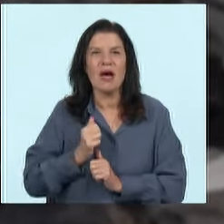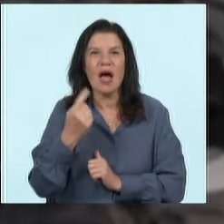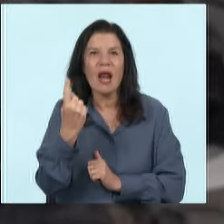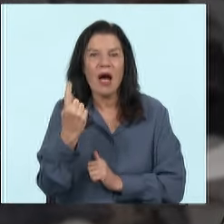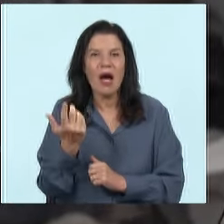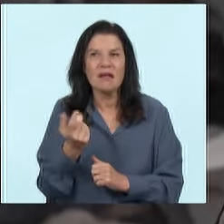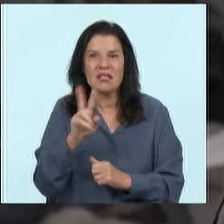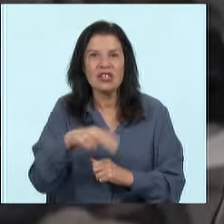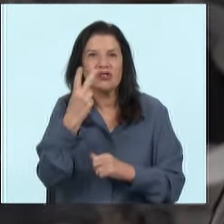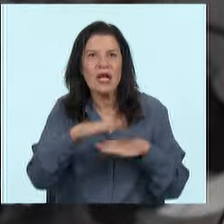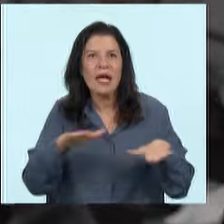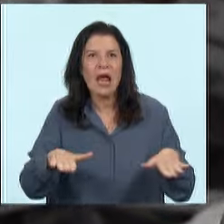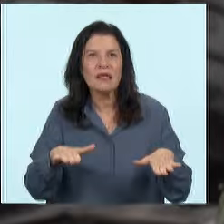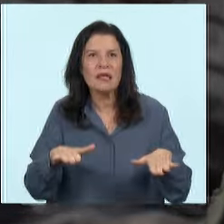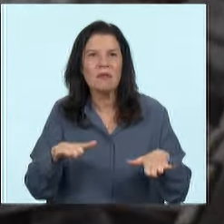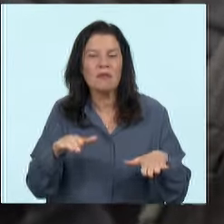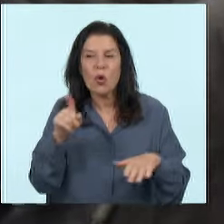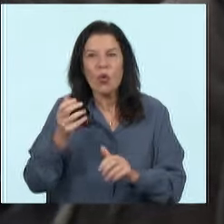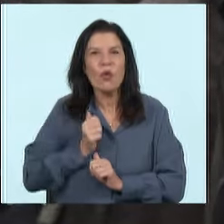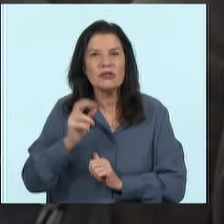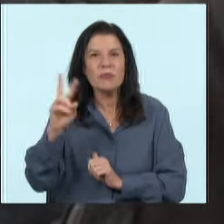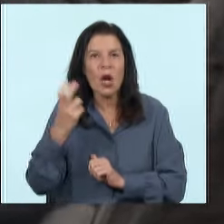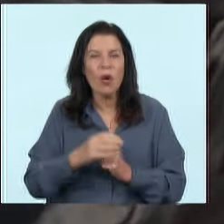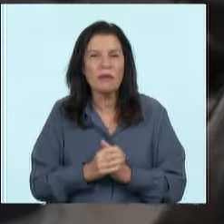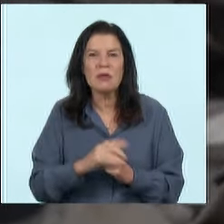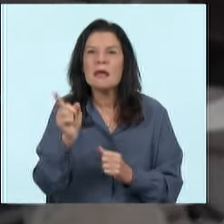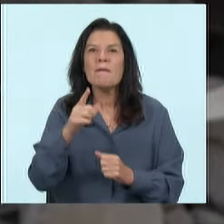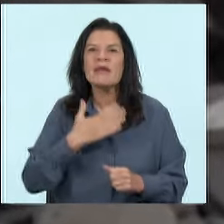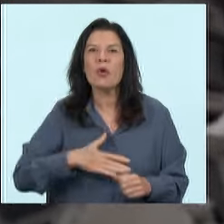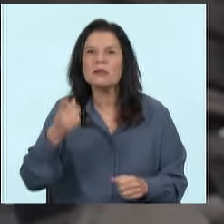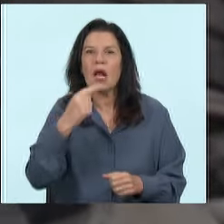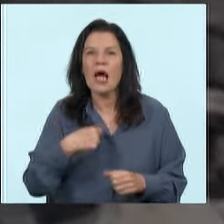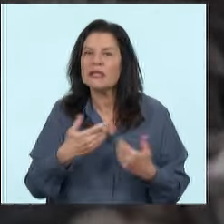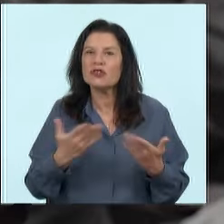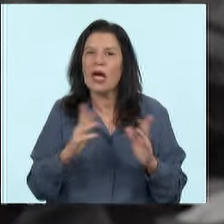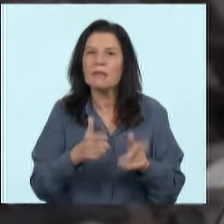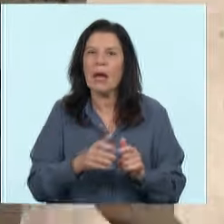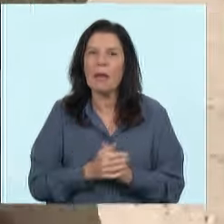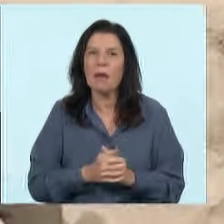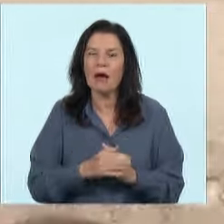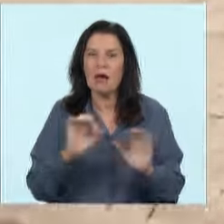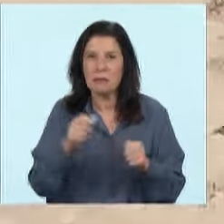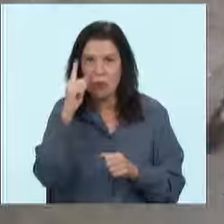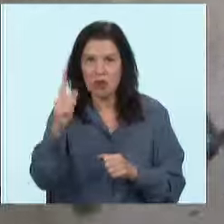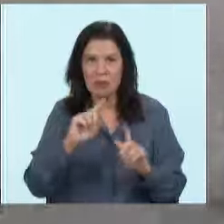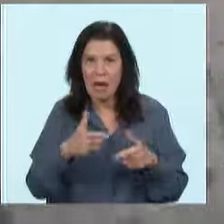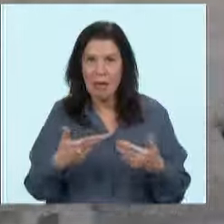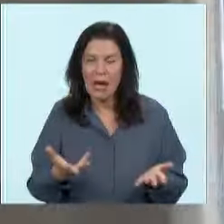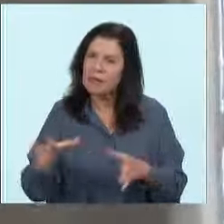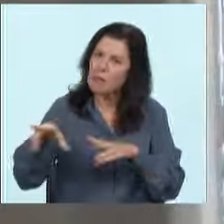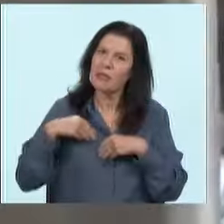מי שרוצה לספר לי שזה לא מלחמה, שיבוא איתי למשפחות השכולות האלה ויגיד להם שזה לא מלחמה.